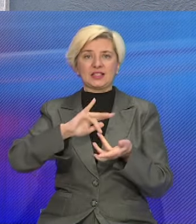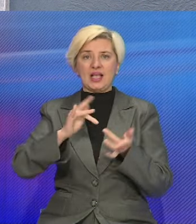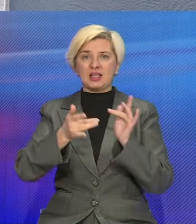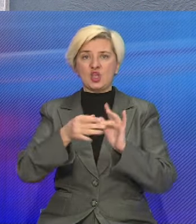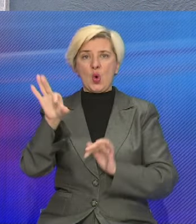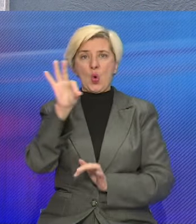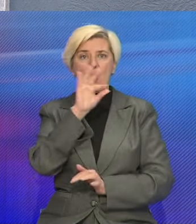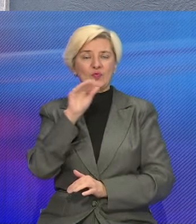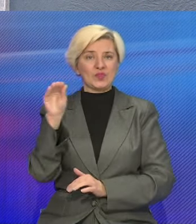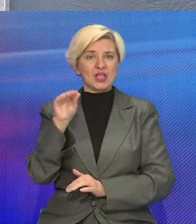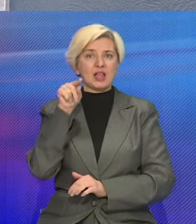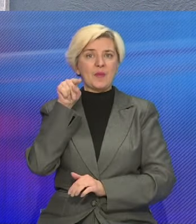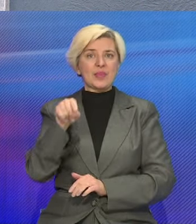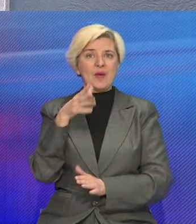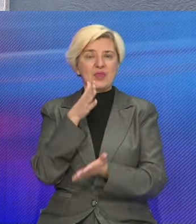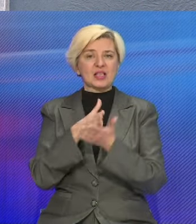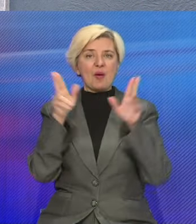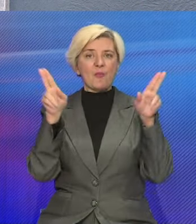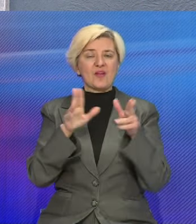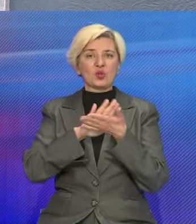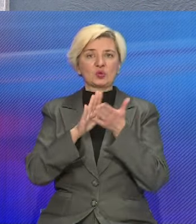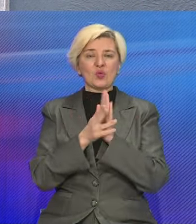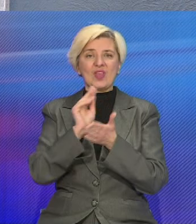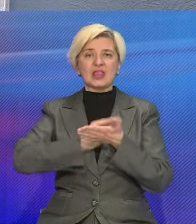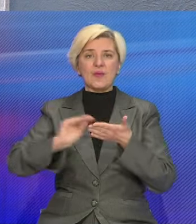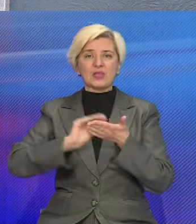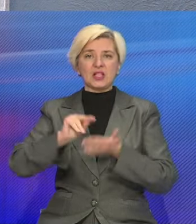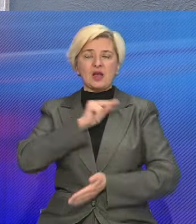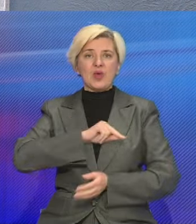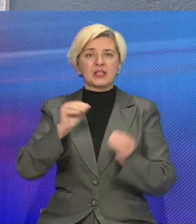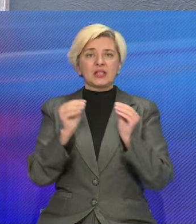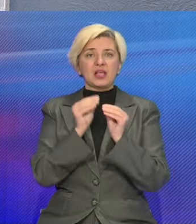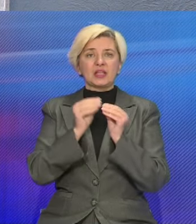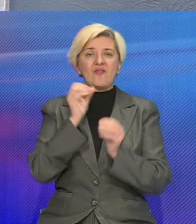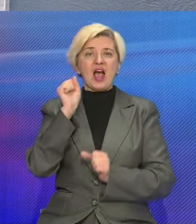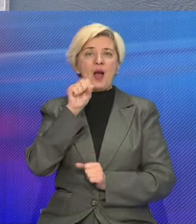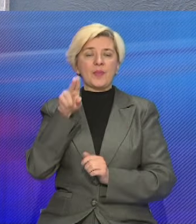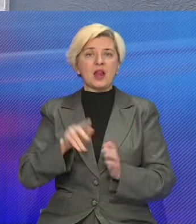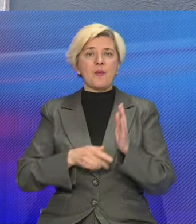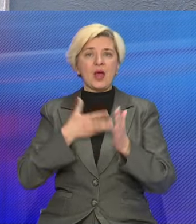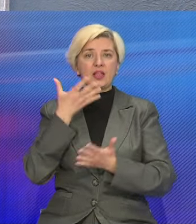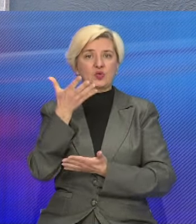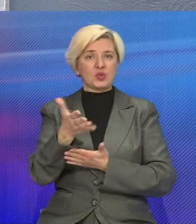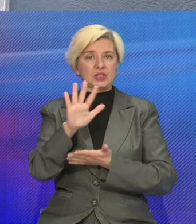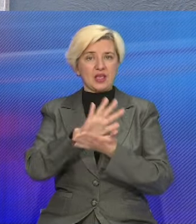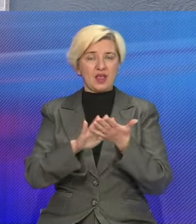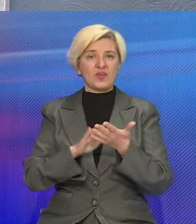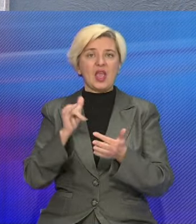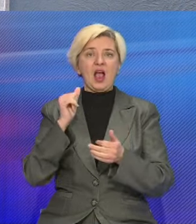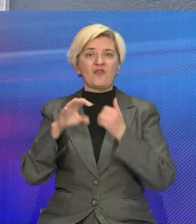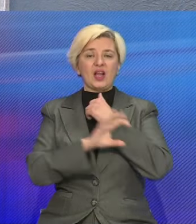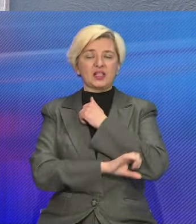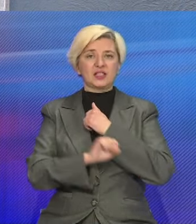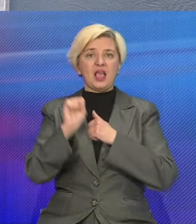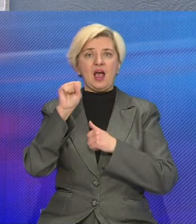є правила, услові написання роботи. До 10 апреля подаються заявки, а в конце апреля, начале мая ми підведемо итоги, і